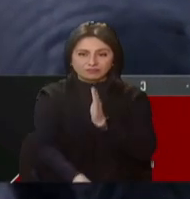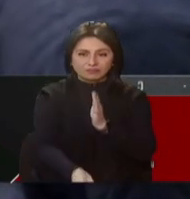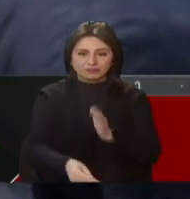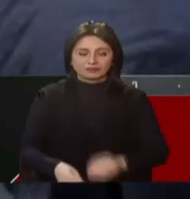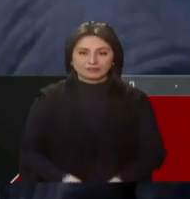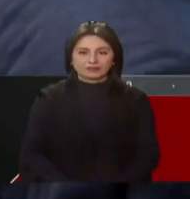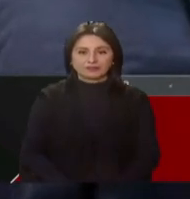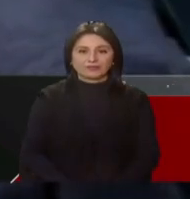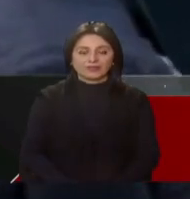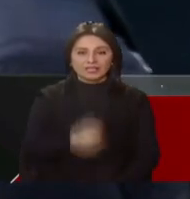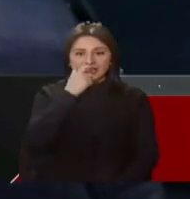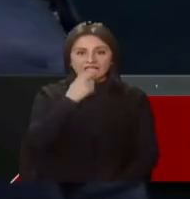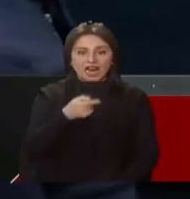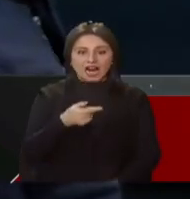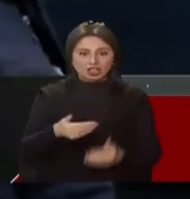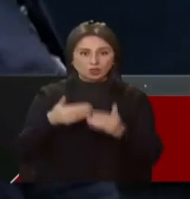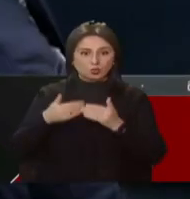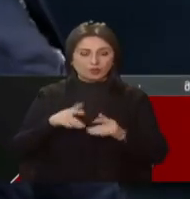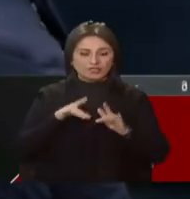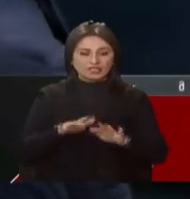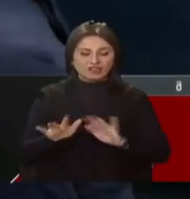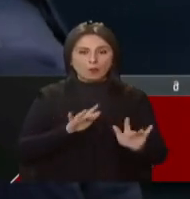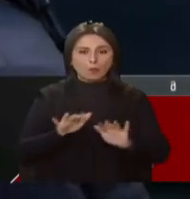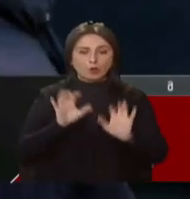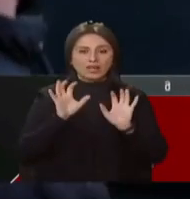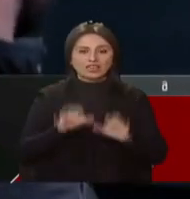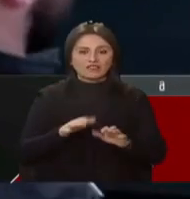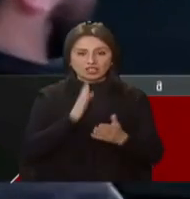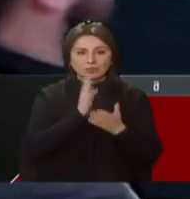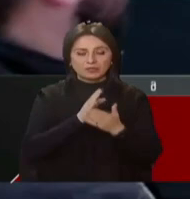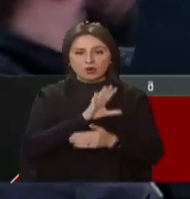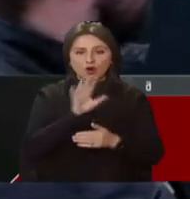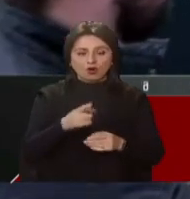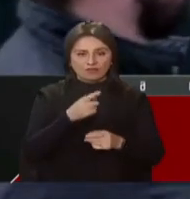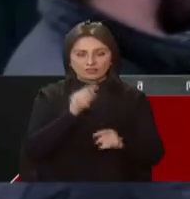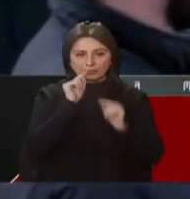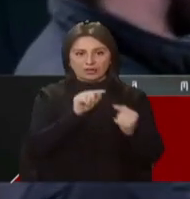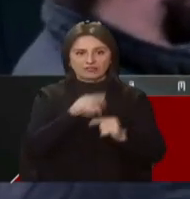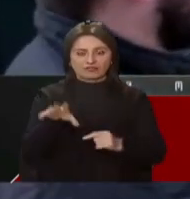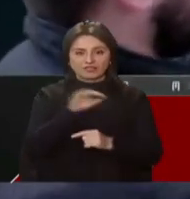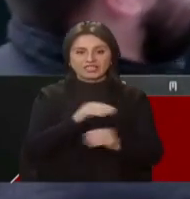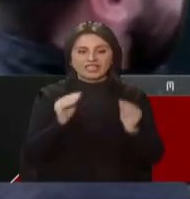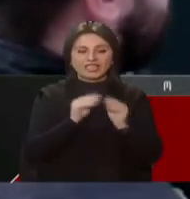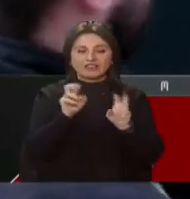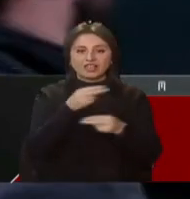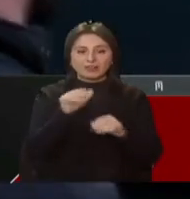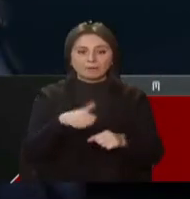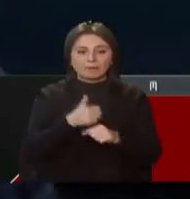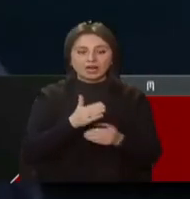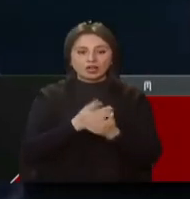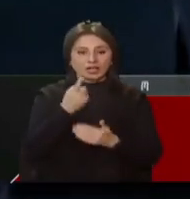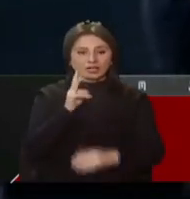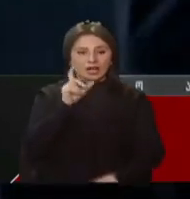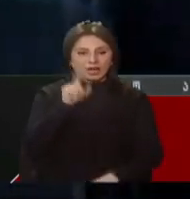მიხელ სააკაშვილის საკითხის უკანა პლანზე გადაწევა ესაა მოქმედი თავმჯდომარის მისამართით ყველაზე გავრცელებული პრეტენზია. სწორედ იგივე თემა პრიორიტეტი კიდევ